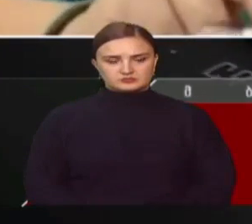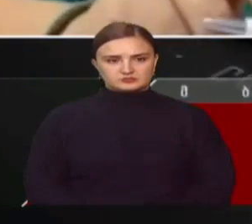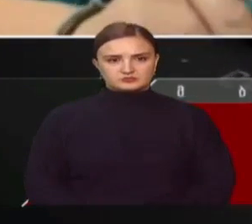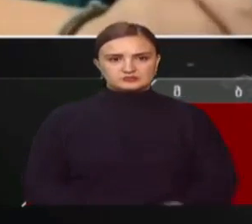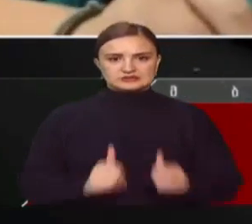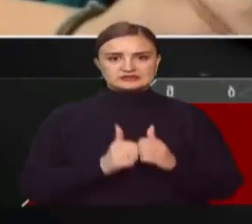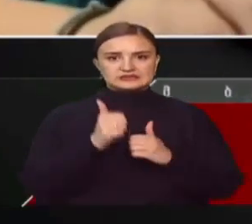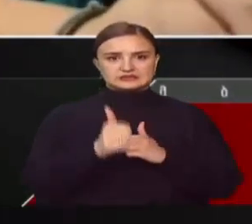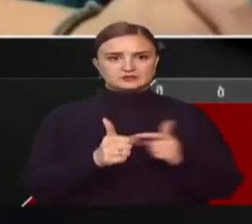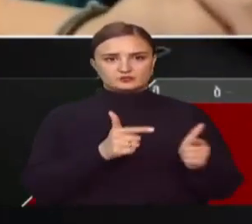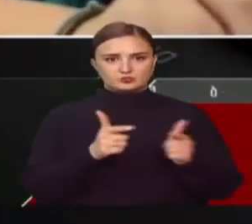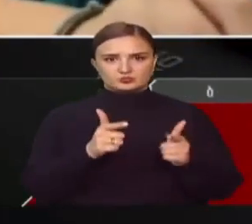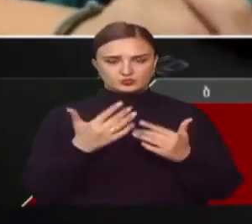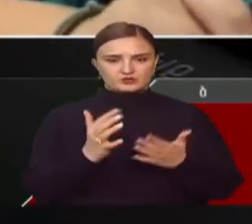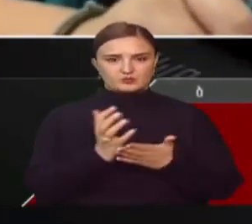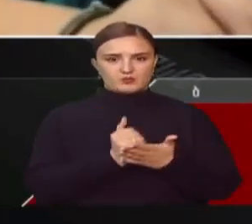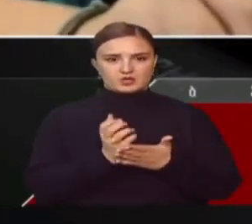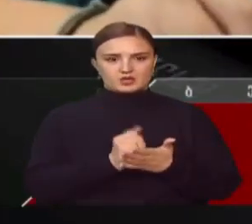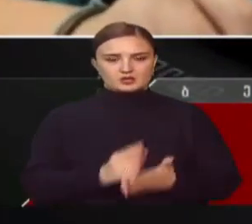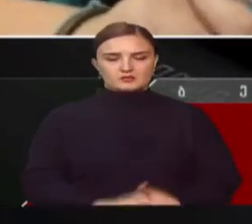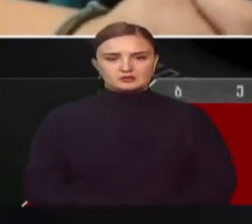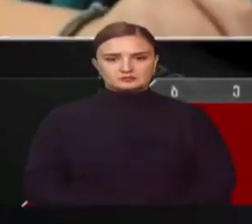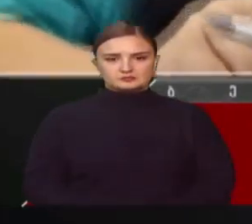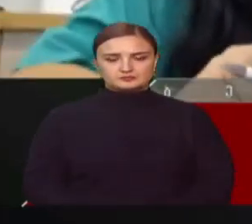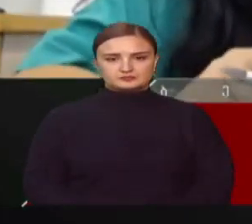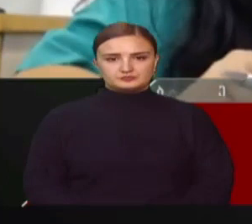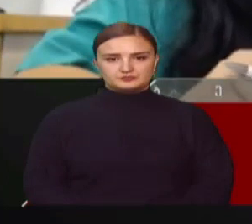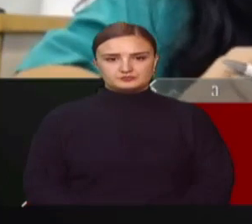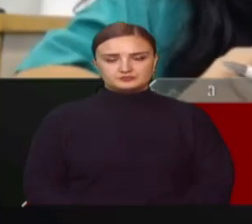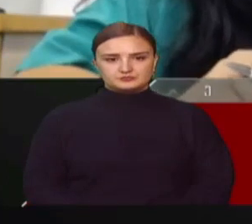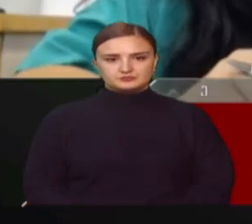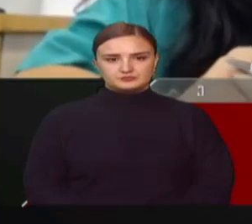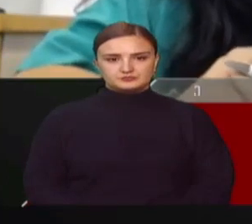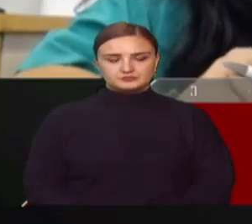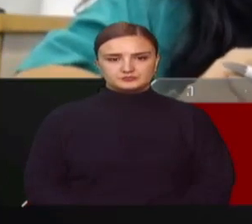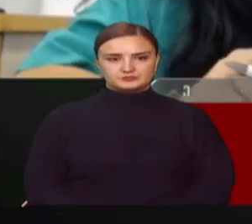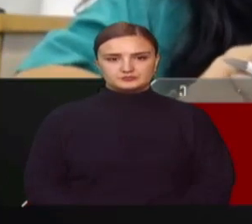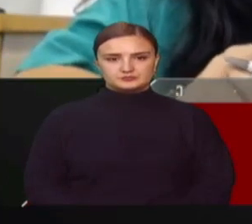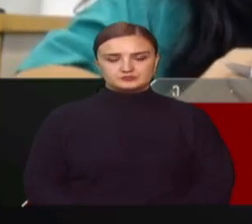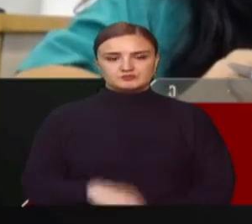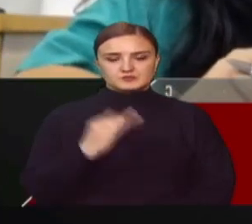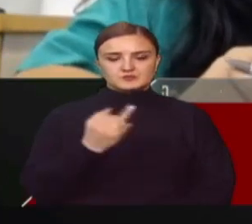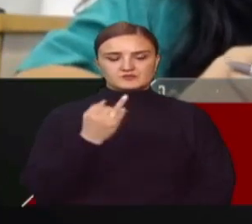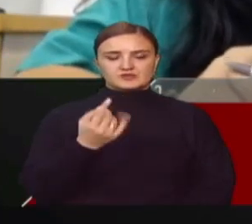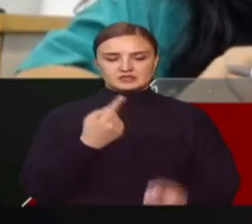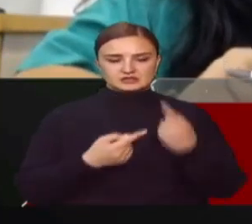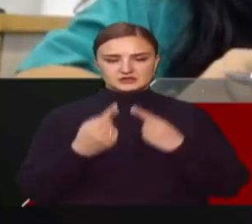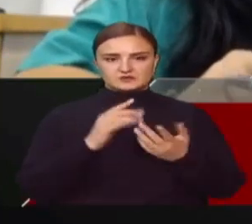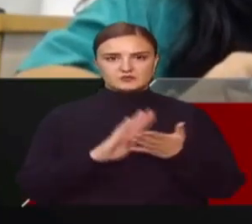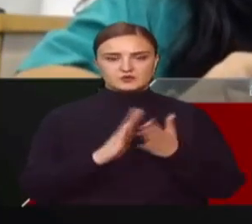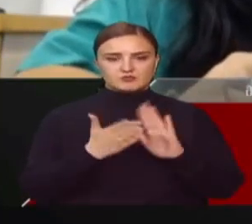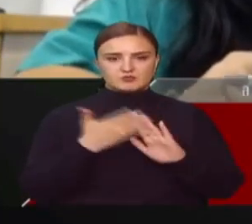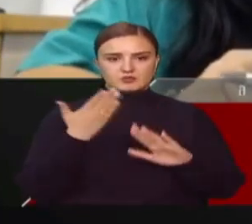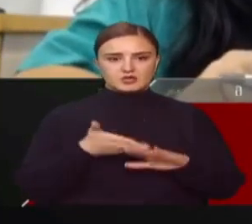იყვნენ მომზადებულები. ნათია, მაინტერესებს მას შემდეგ, რაც ვითარება ისე უკიდურესად